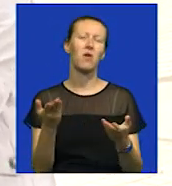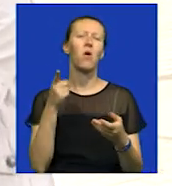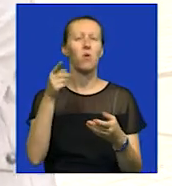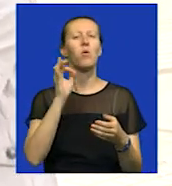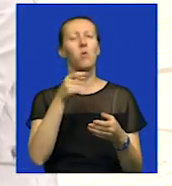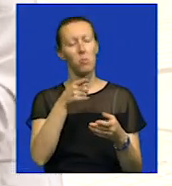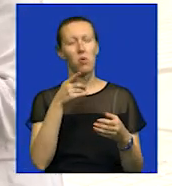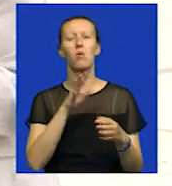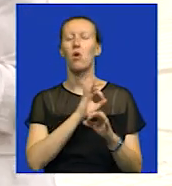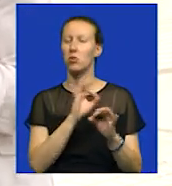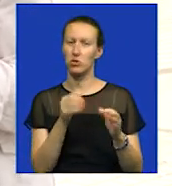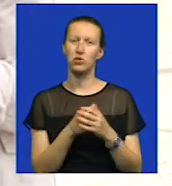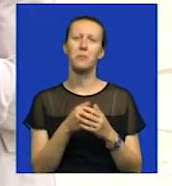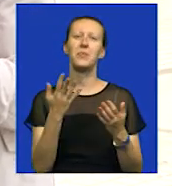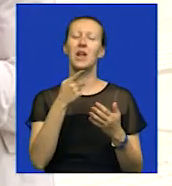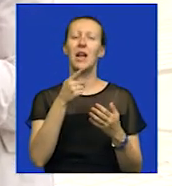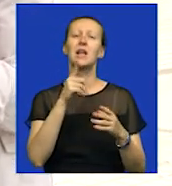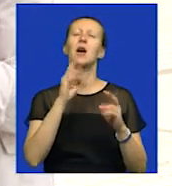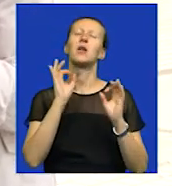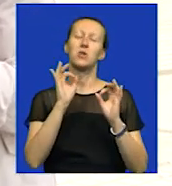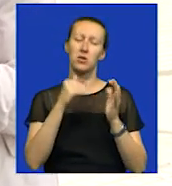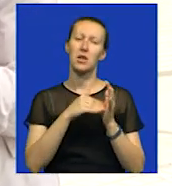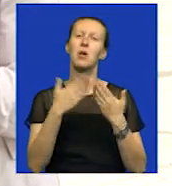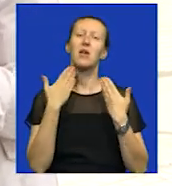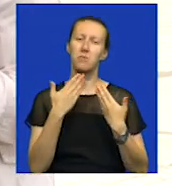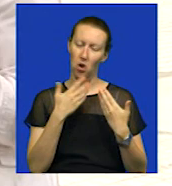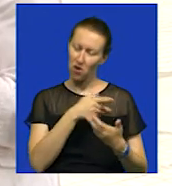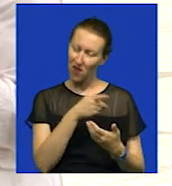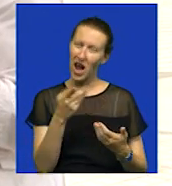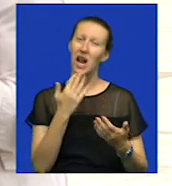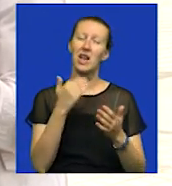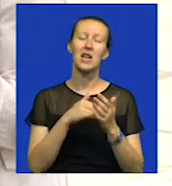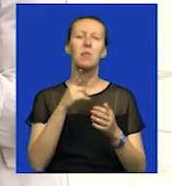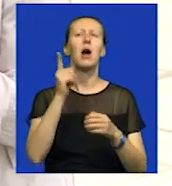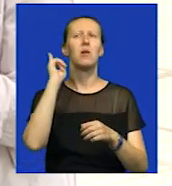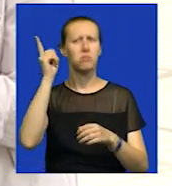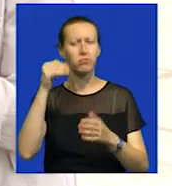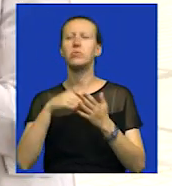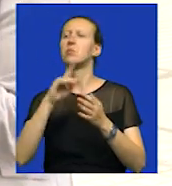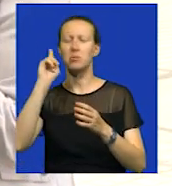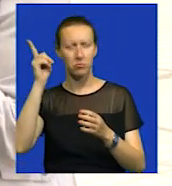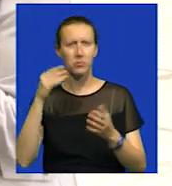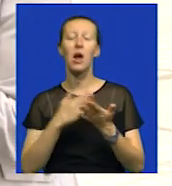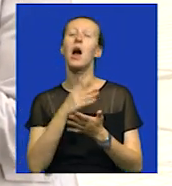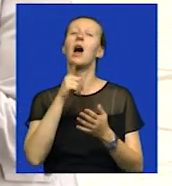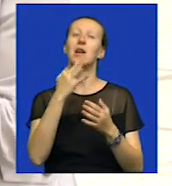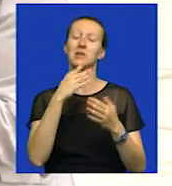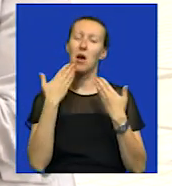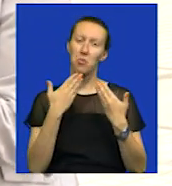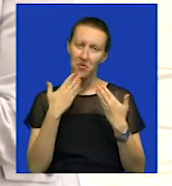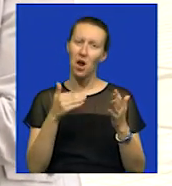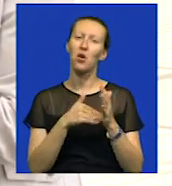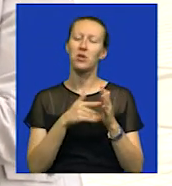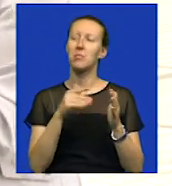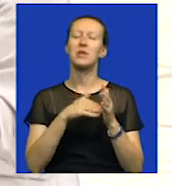oni su dobri. Super, kad je Niki pravi, treba ga pohvaliti. Ko treba dati kritiku, ćemo je dati. Ali za pohvaliti,